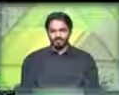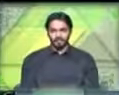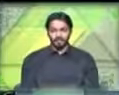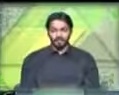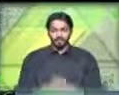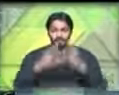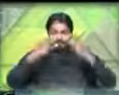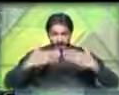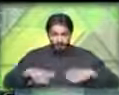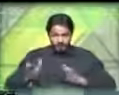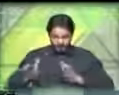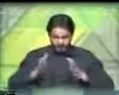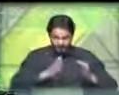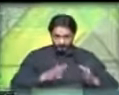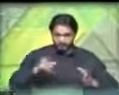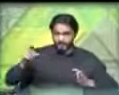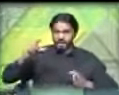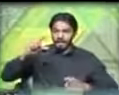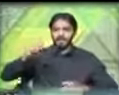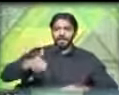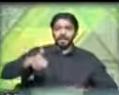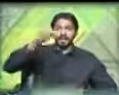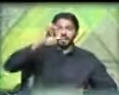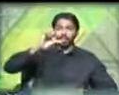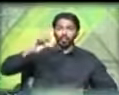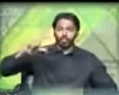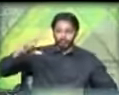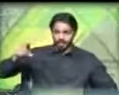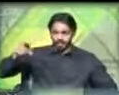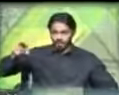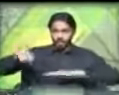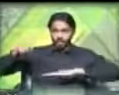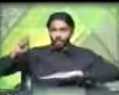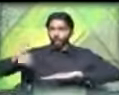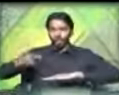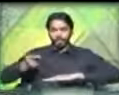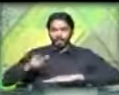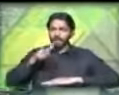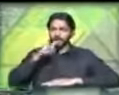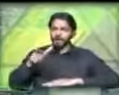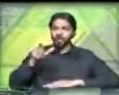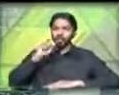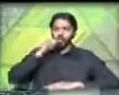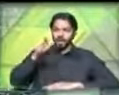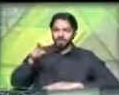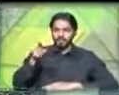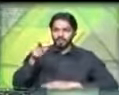فكان داود عليه الصلاة والسلام يجلس سليمان عليه الصلاة والسلام في مجلس قضائه،